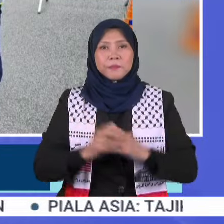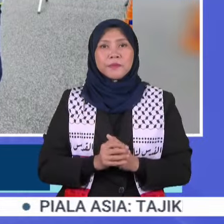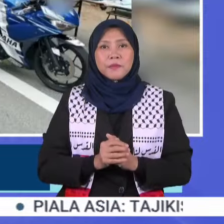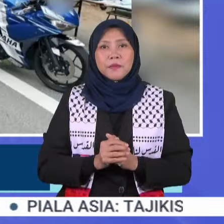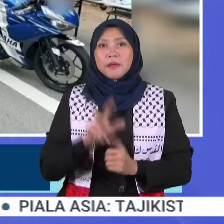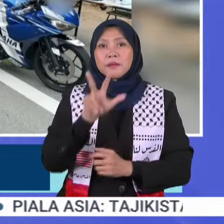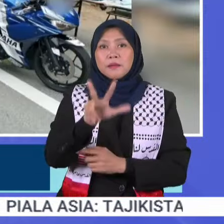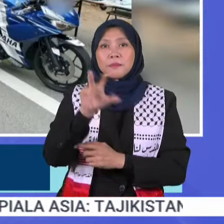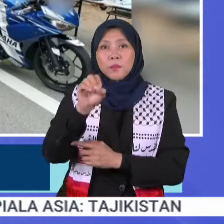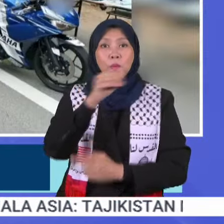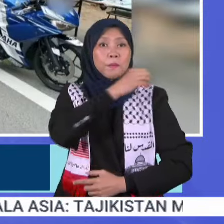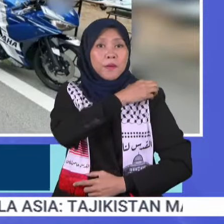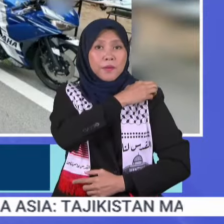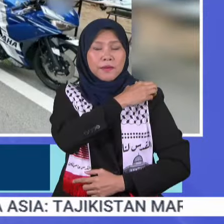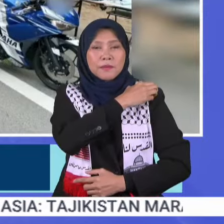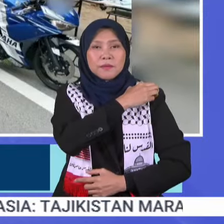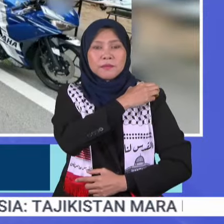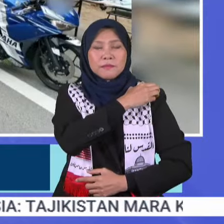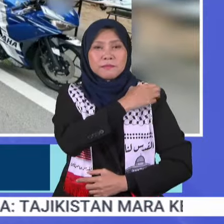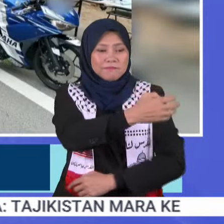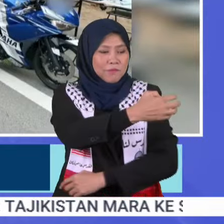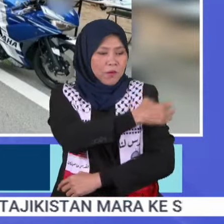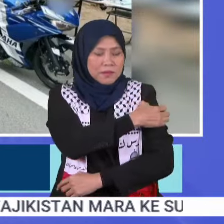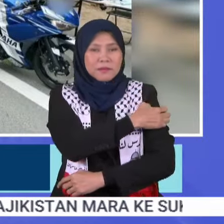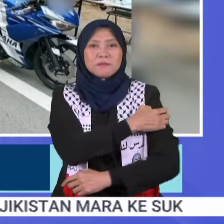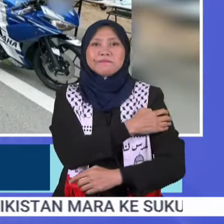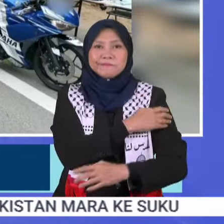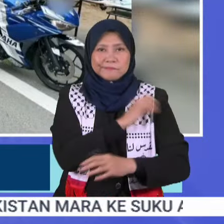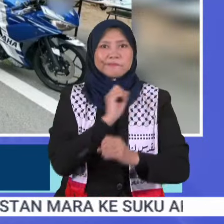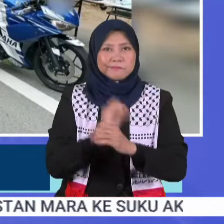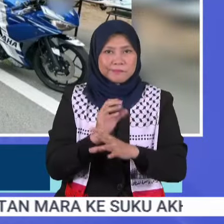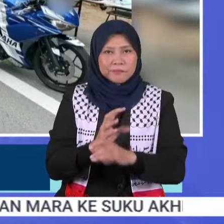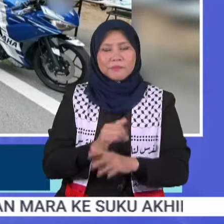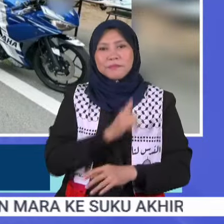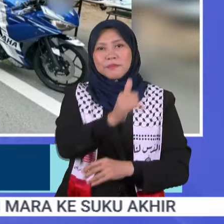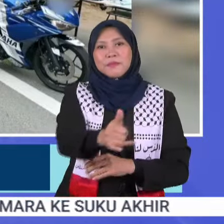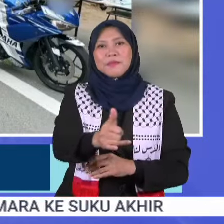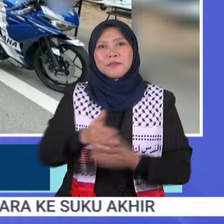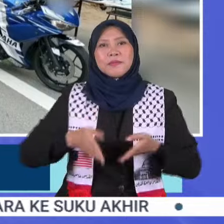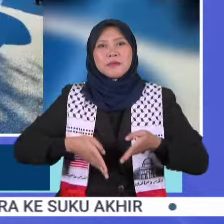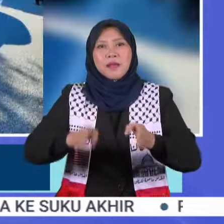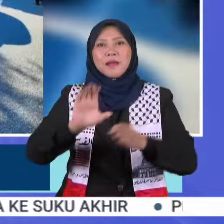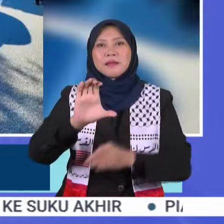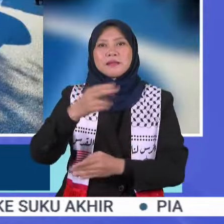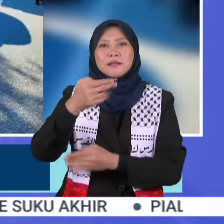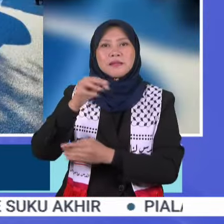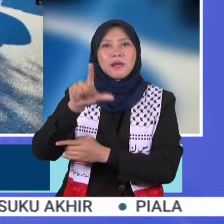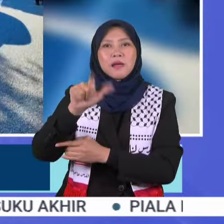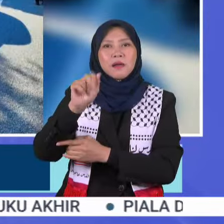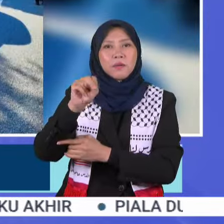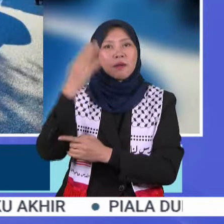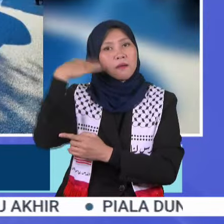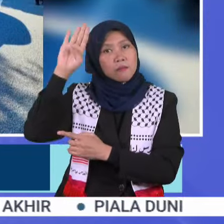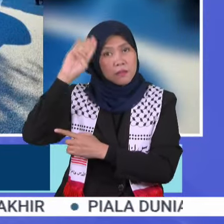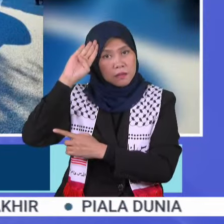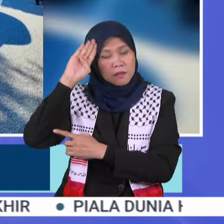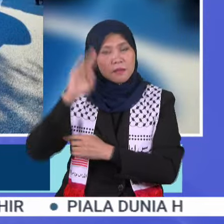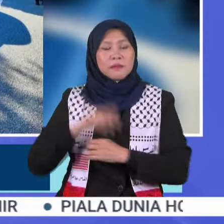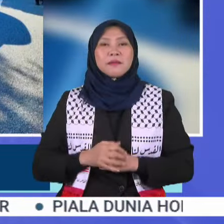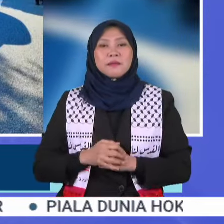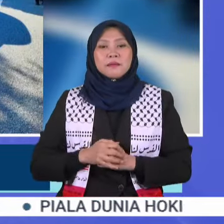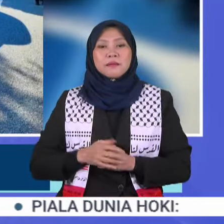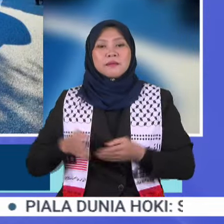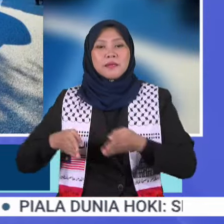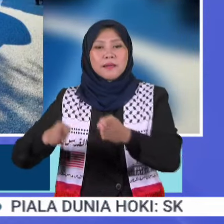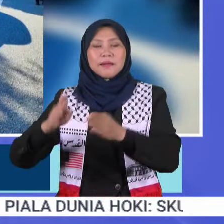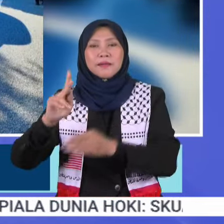melibatkan 30 pegawai dan anggota penguatkuasa itu dijalankan di kilometer 26 Jalan Changlun, Kuala Perlis dan kilometer 1